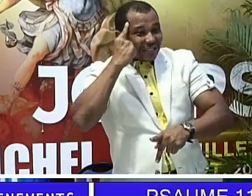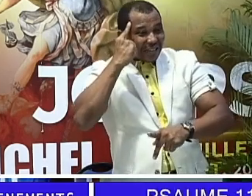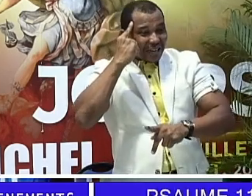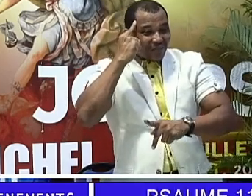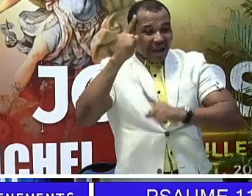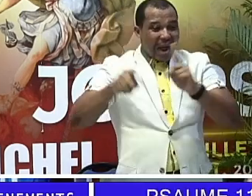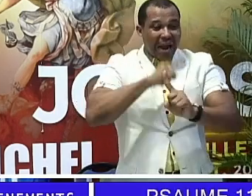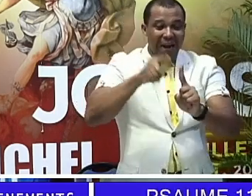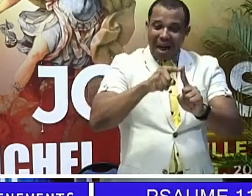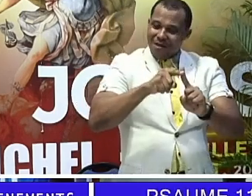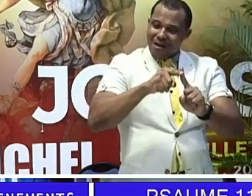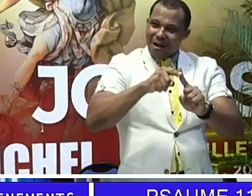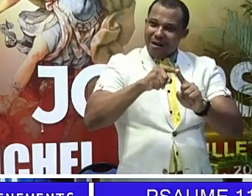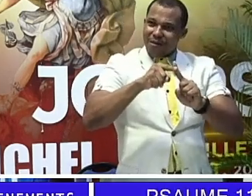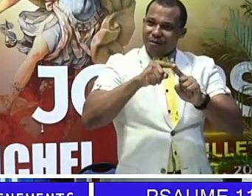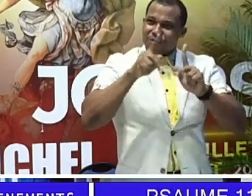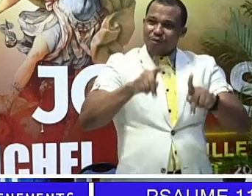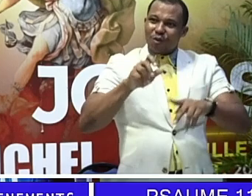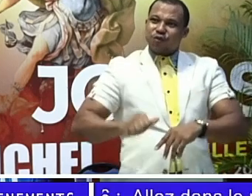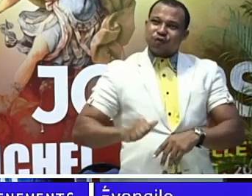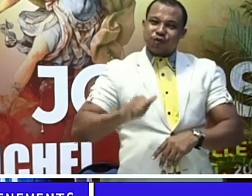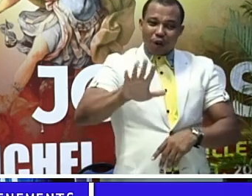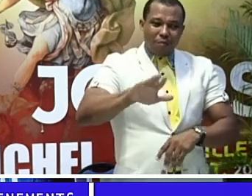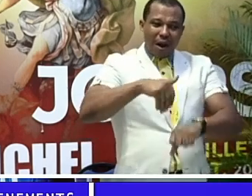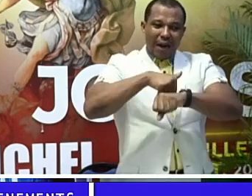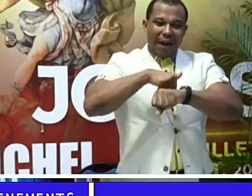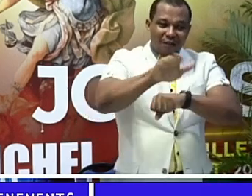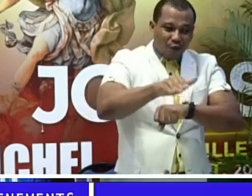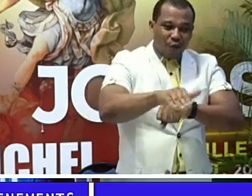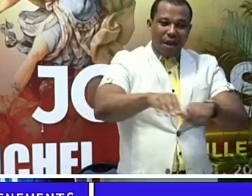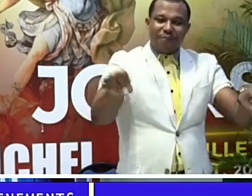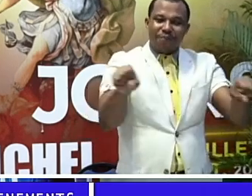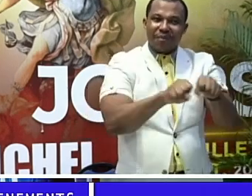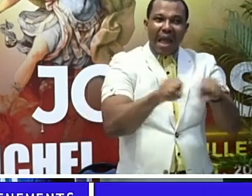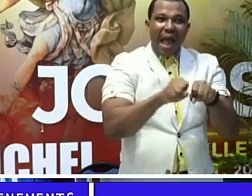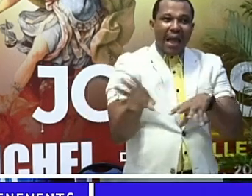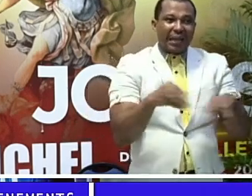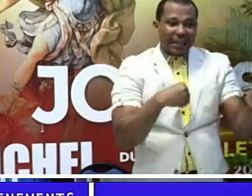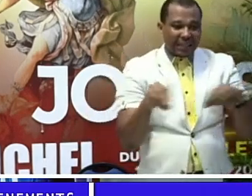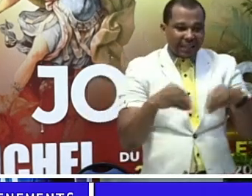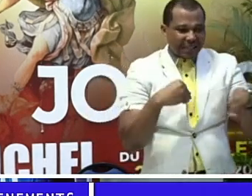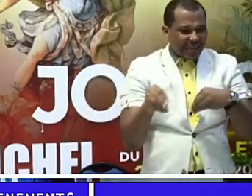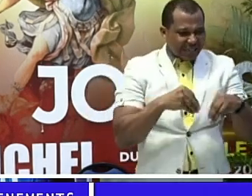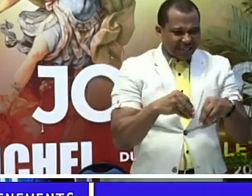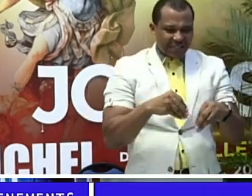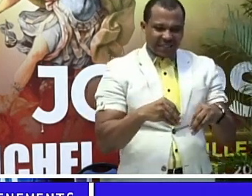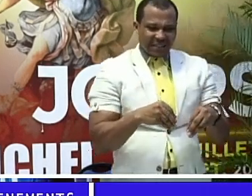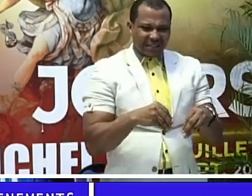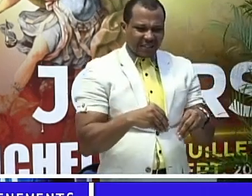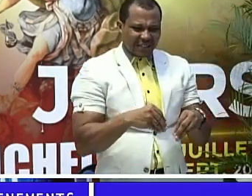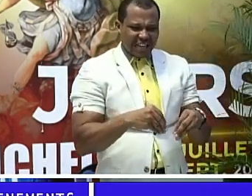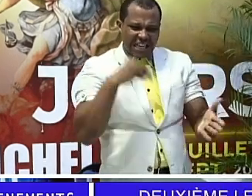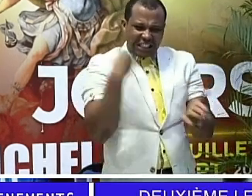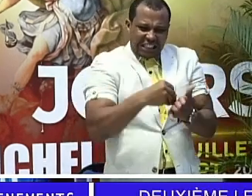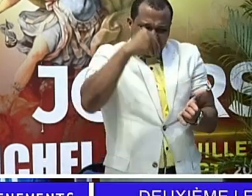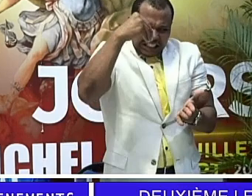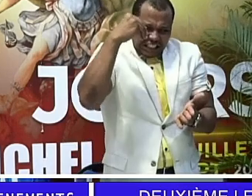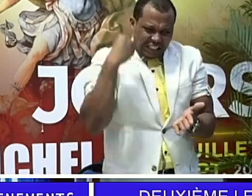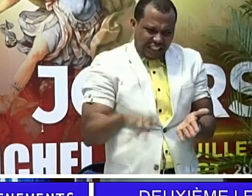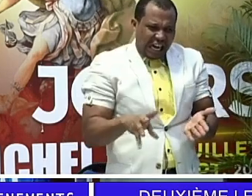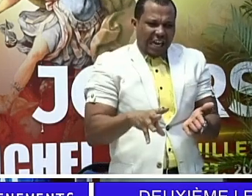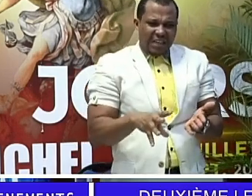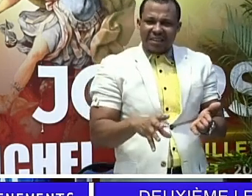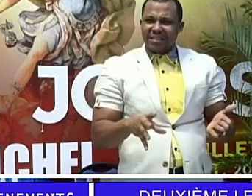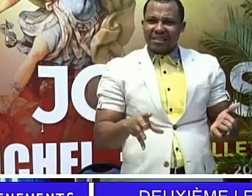tennis Nike Jordan. Tennis, mon cher. Il y a des tennis qui dépassent n'importe $300 américains. Les gars disent c'est tennis Nike,